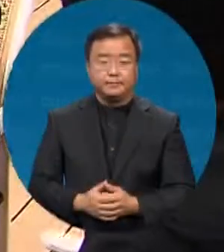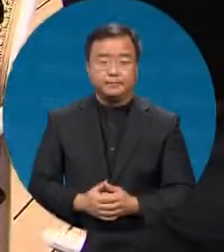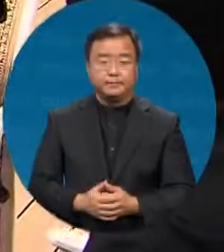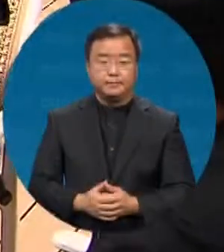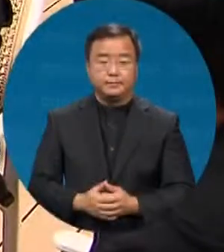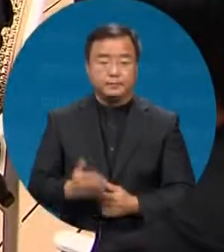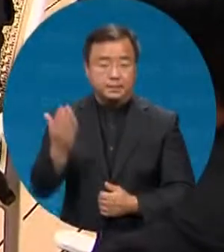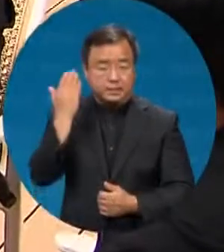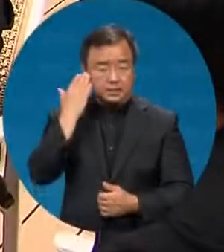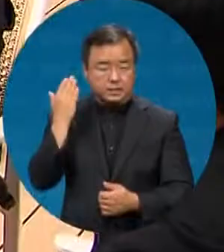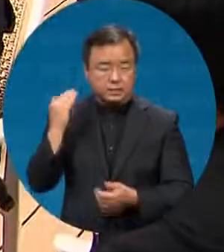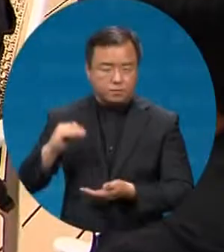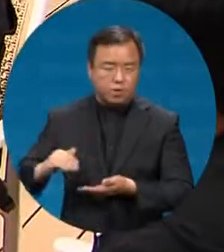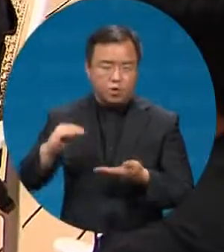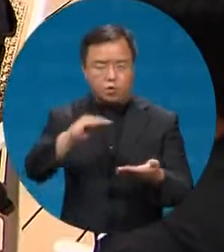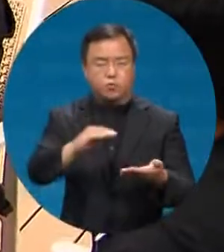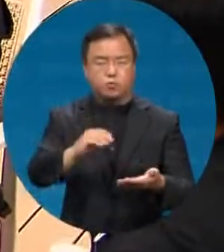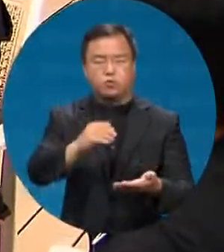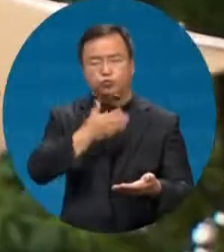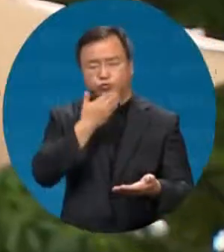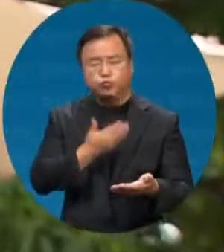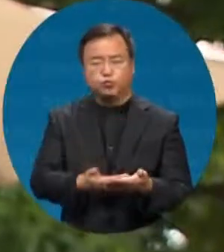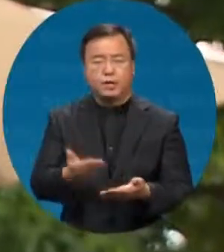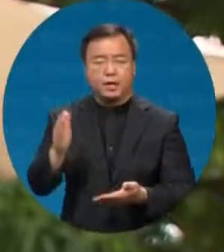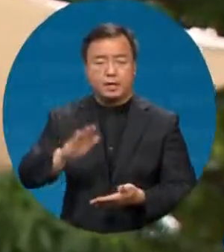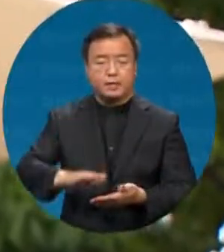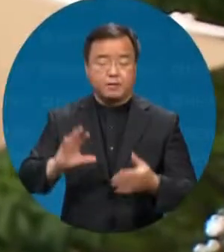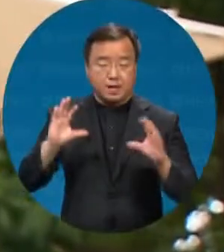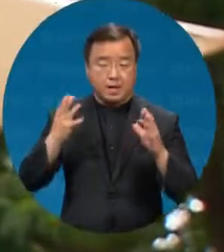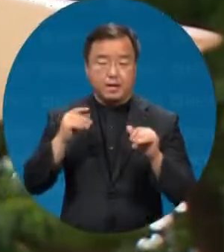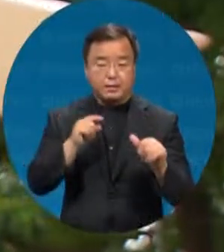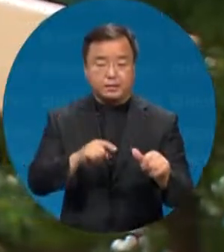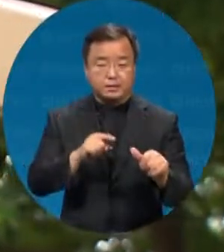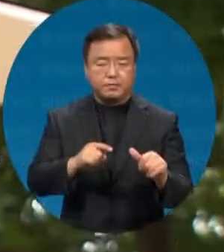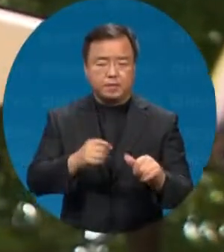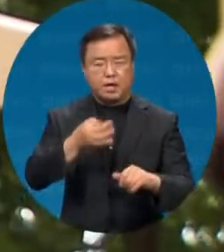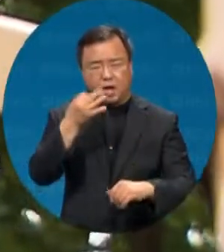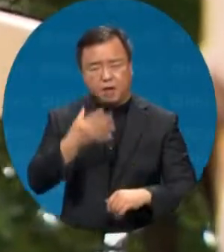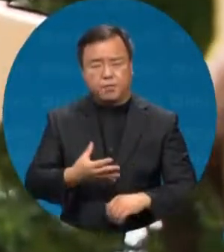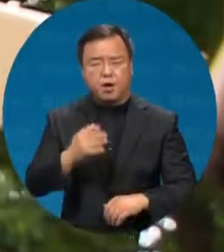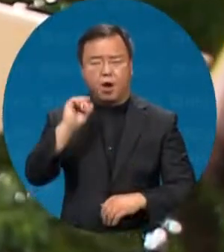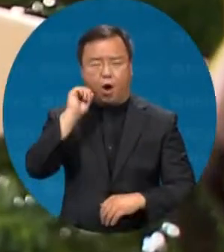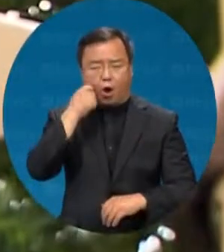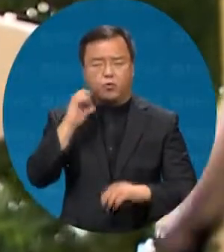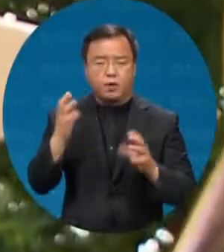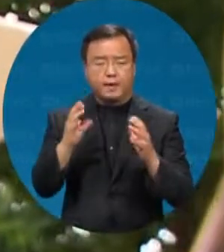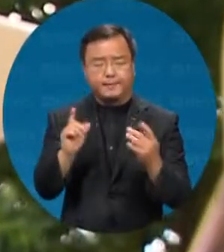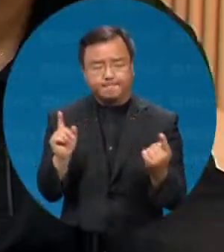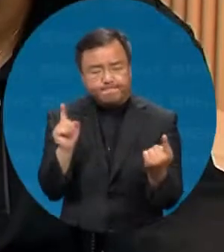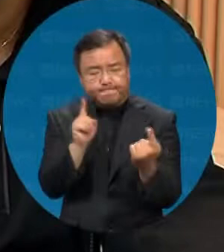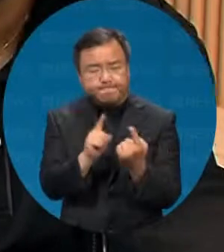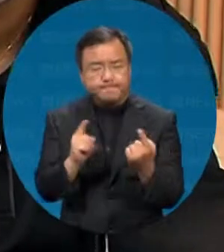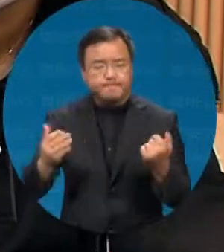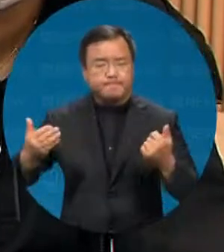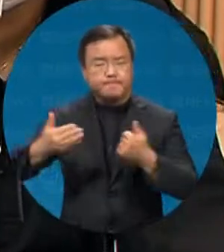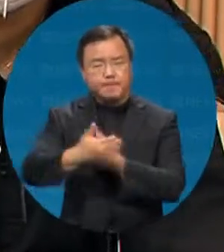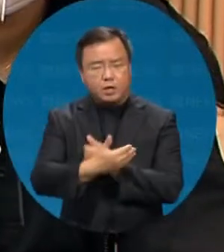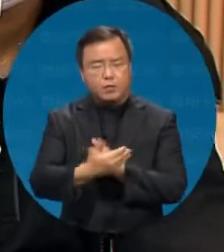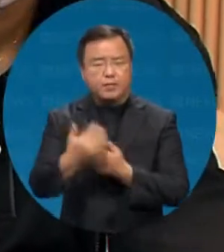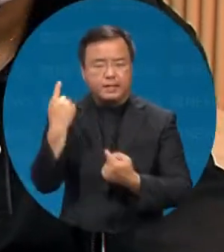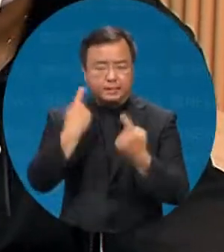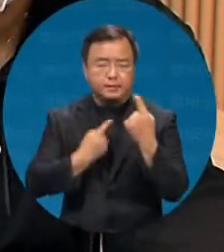지식을 전수하는 것도 중요하지만 첫 번째 이 아이들에게 힘들고 어려운 아이들에게 다가가서 보듬고